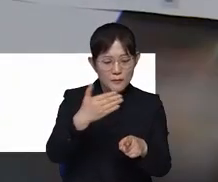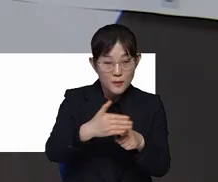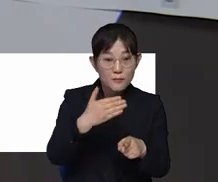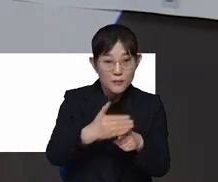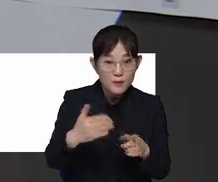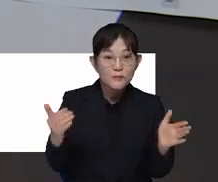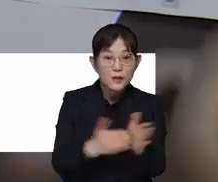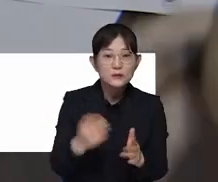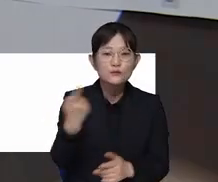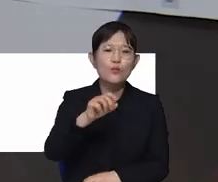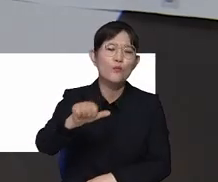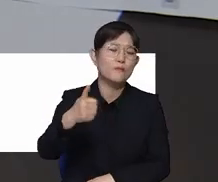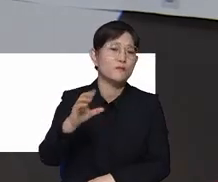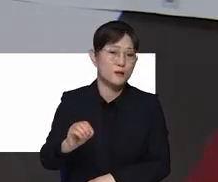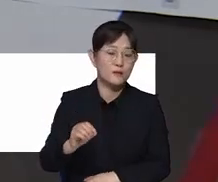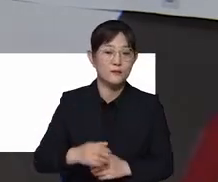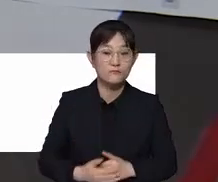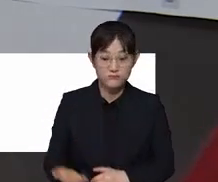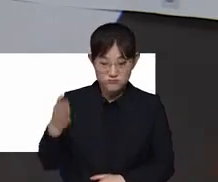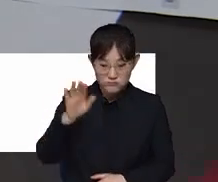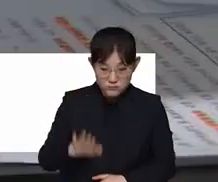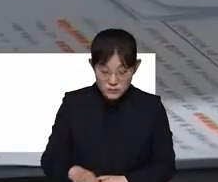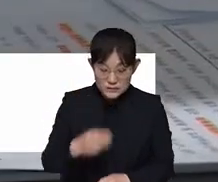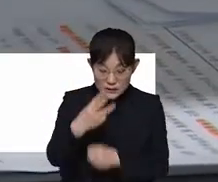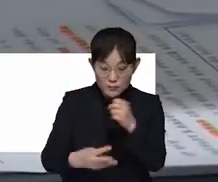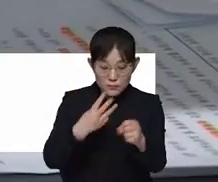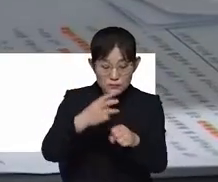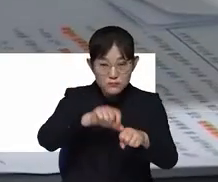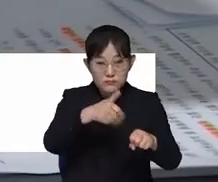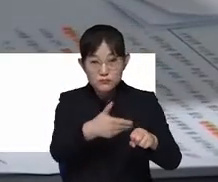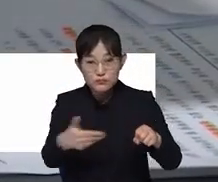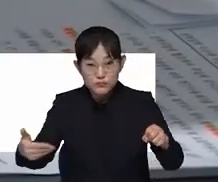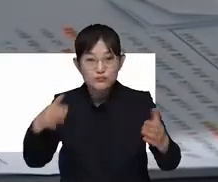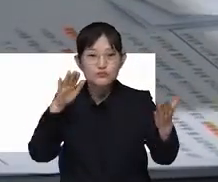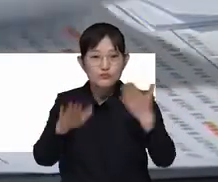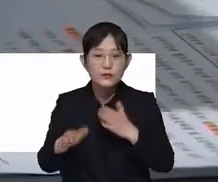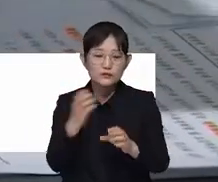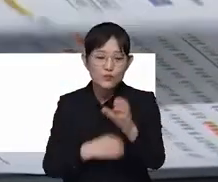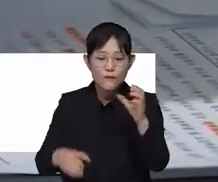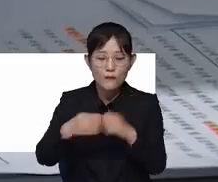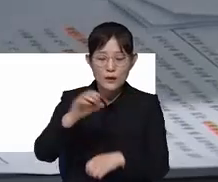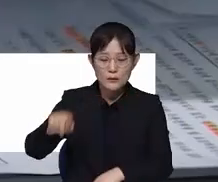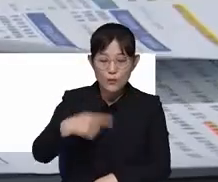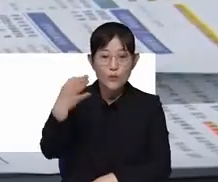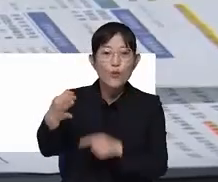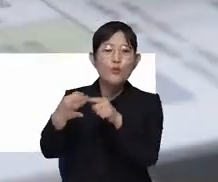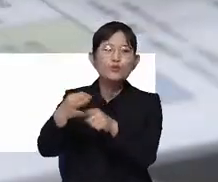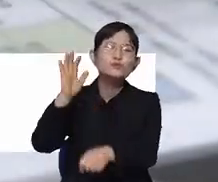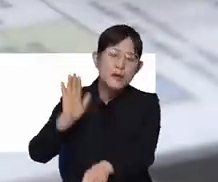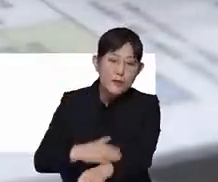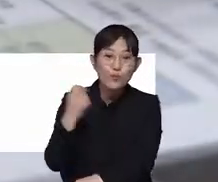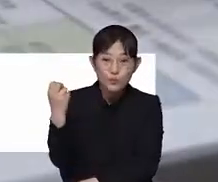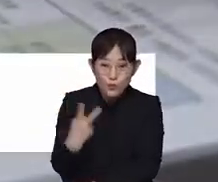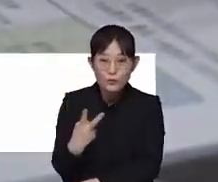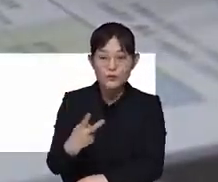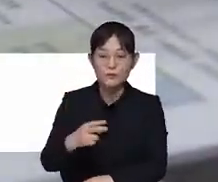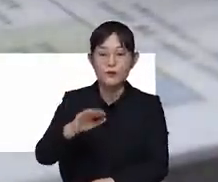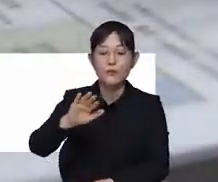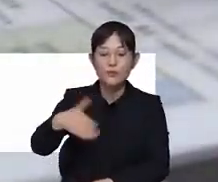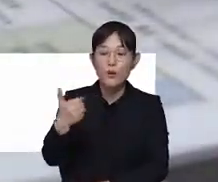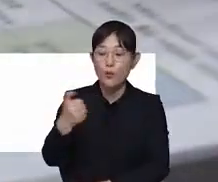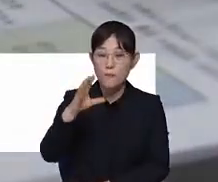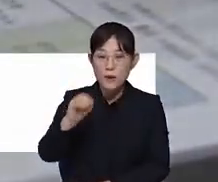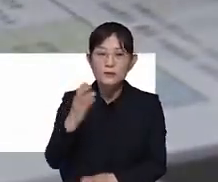분할 납부했습니다. 그런데 3년이 지난 뒤 이 추가 요금조차 적게 계산됐다며 950만 원을